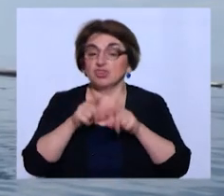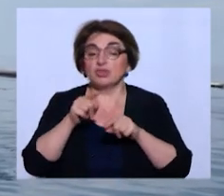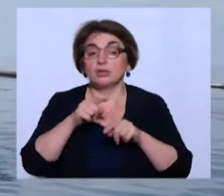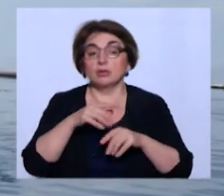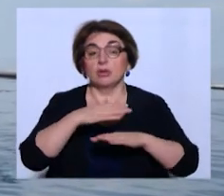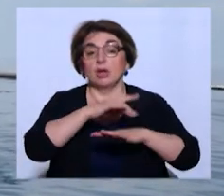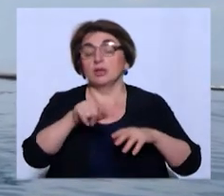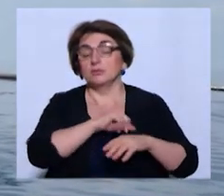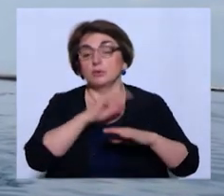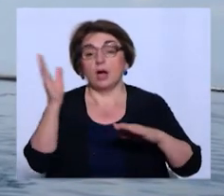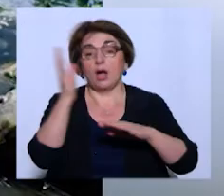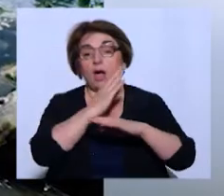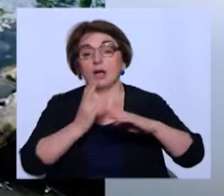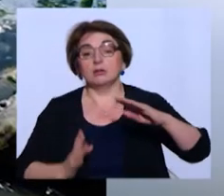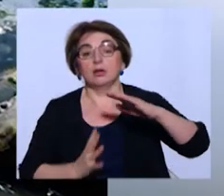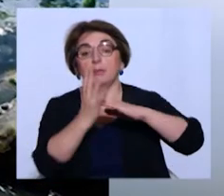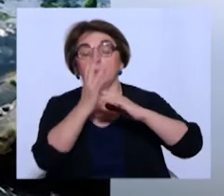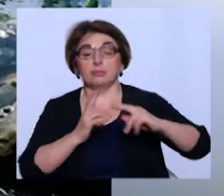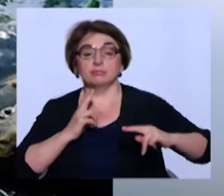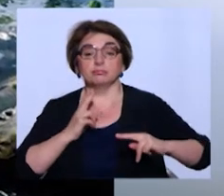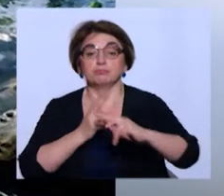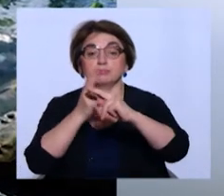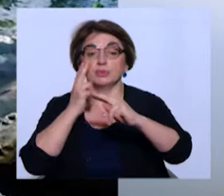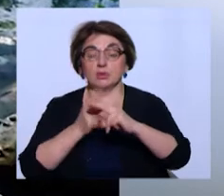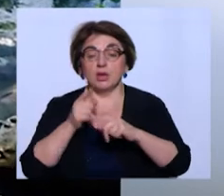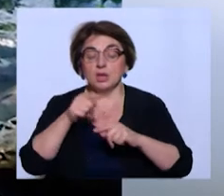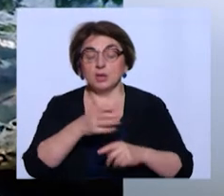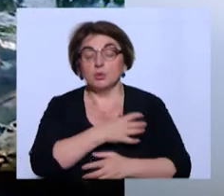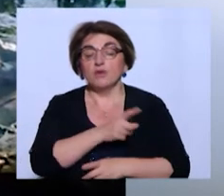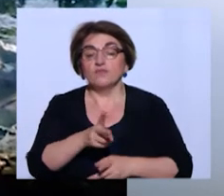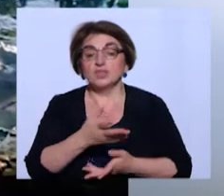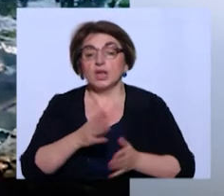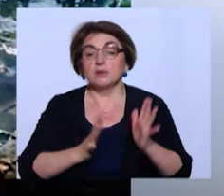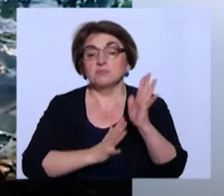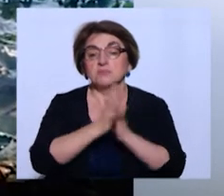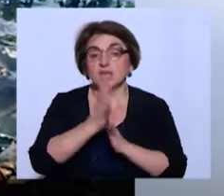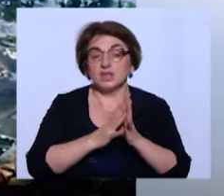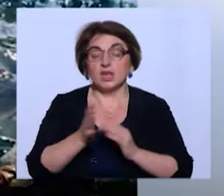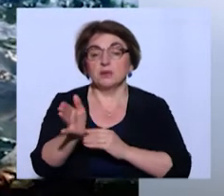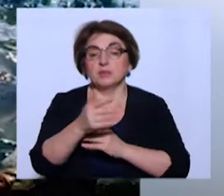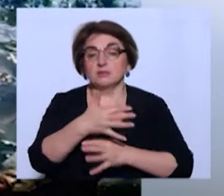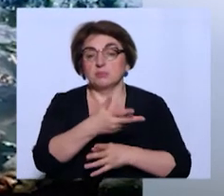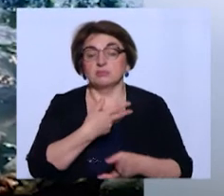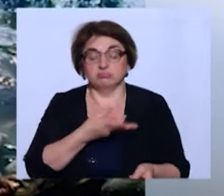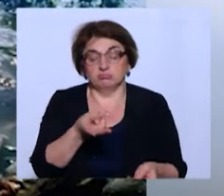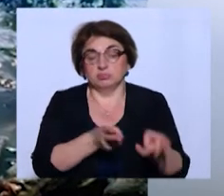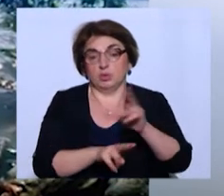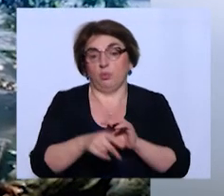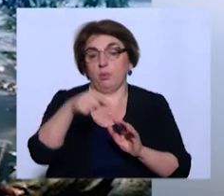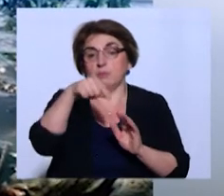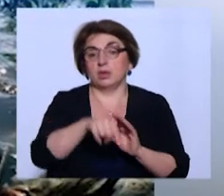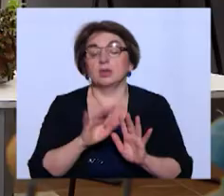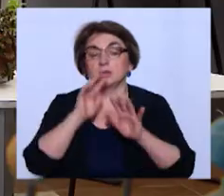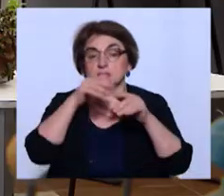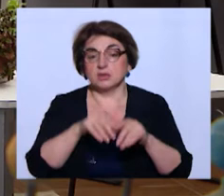ის ublokavs aeris მიწოდებას ზღვებში და ოკეანეებში არსებულ ცოცხალ მცენარეებს და ცხოველებსაც. ესე